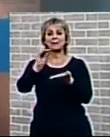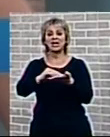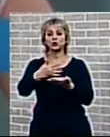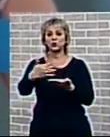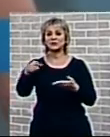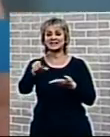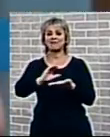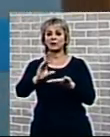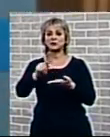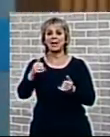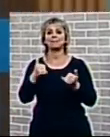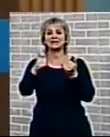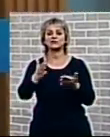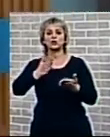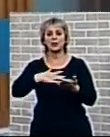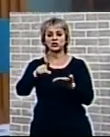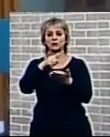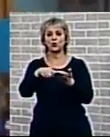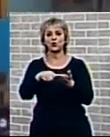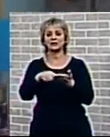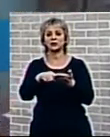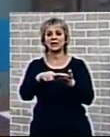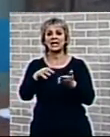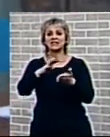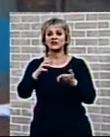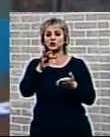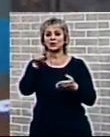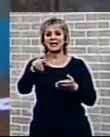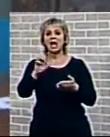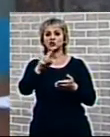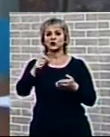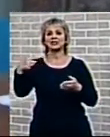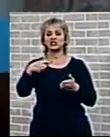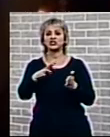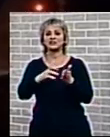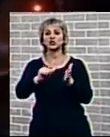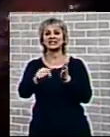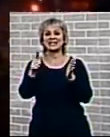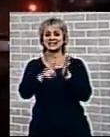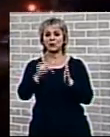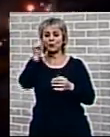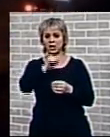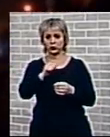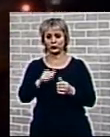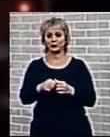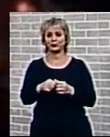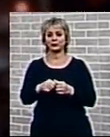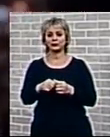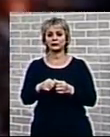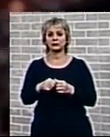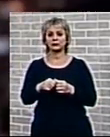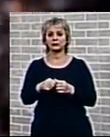продукция выпускалась, посвященная нашему городу на 900-летие Азова в 1967 году.